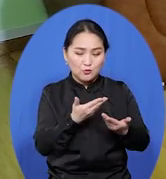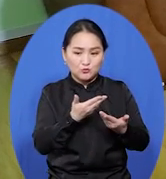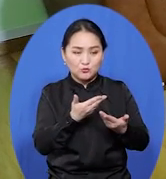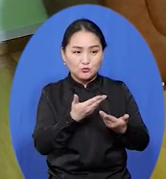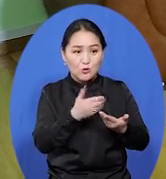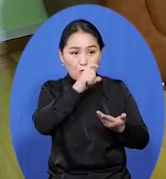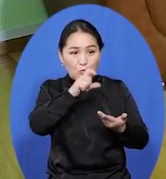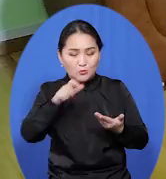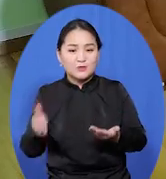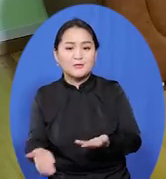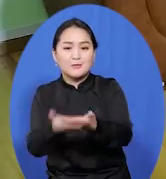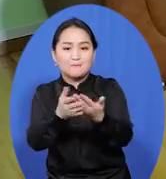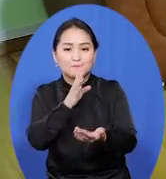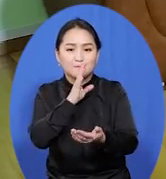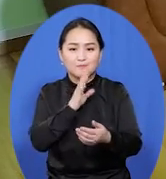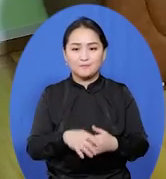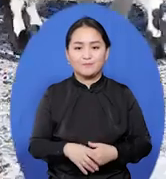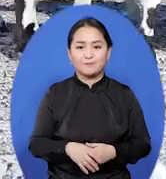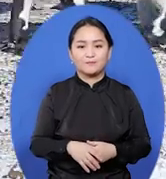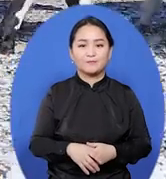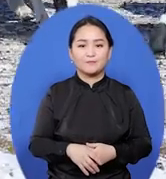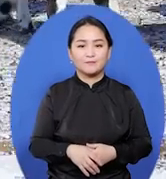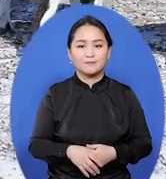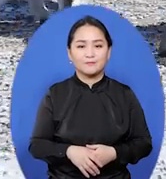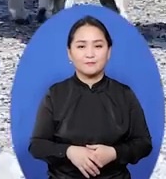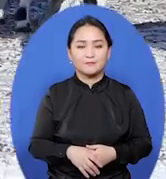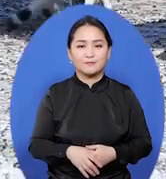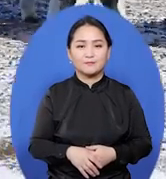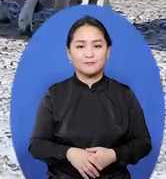хүмүүсээ дэмжих чиглэлээр бас бид нар явж байна.